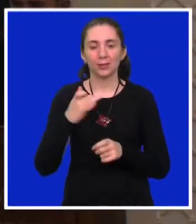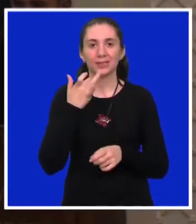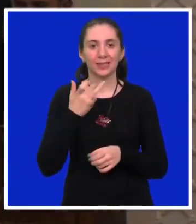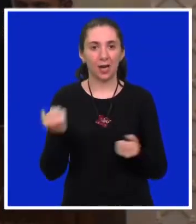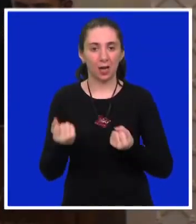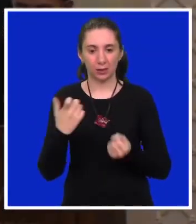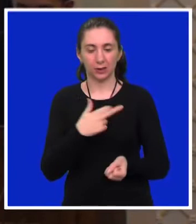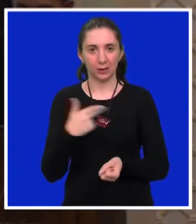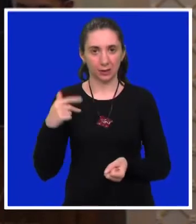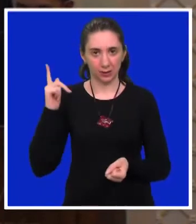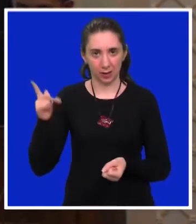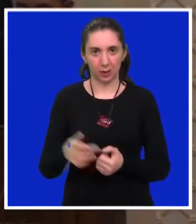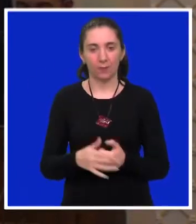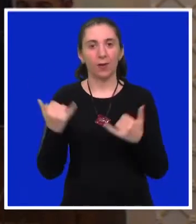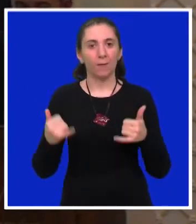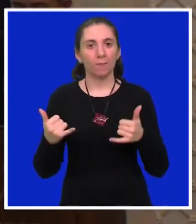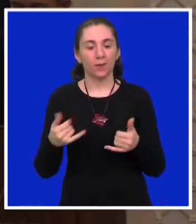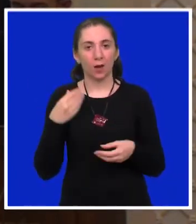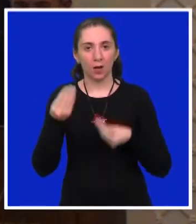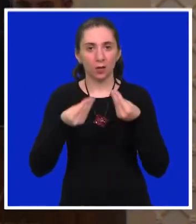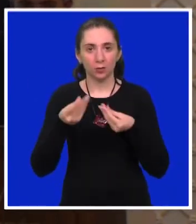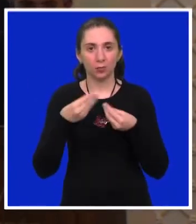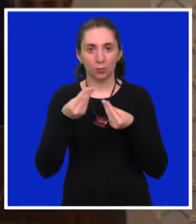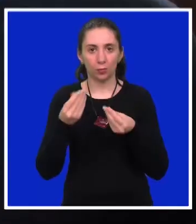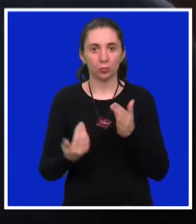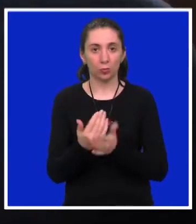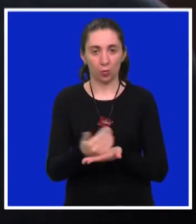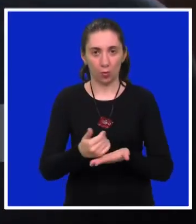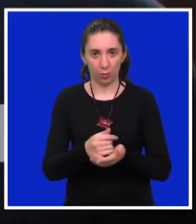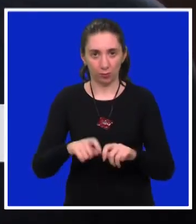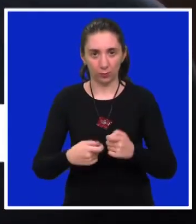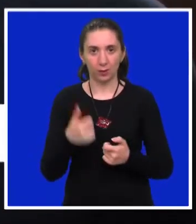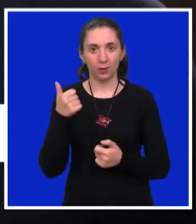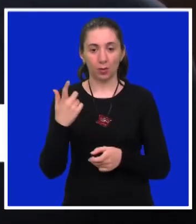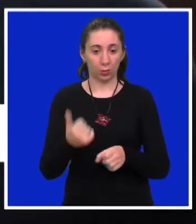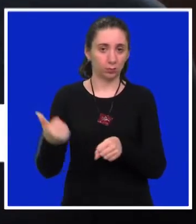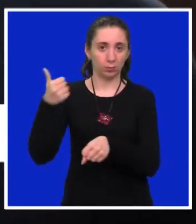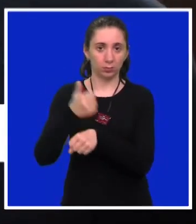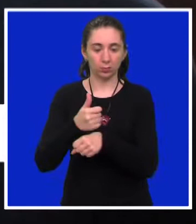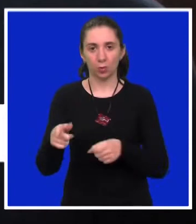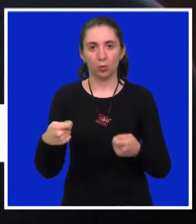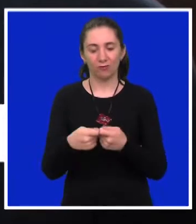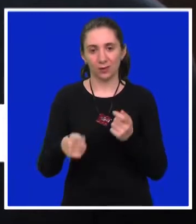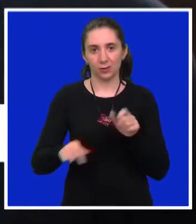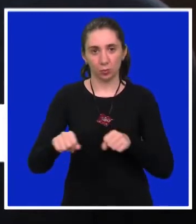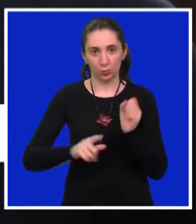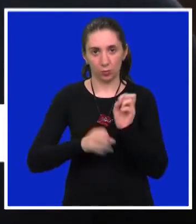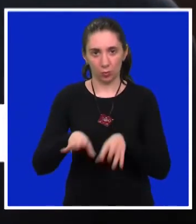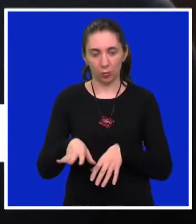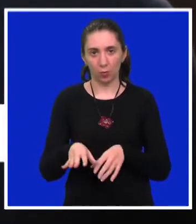Košak iz Zelene akcije iz Zagreba. Evo, danas smo iznijeli priču o ponovnoj uporabi koja je jedna od prioriteta u gospodarenju